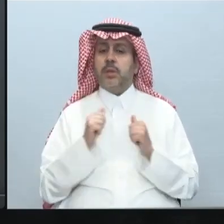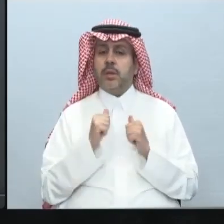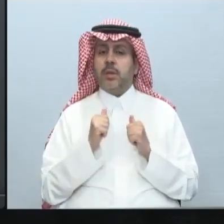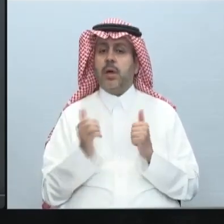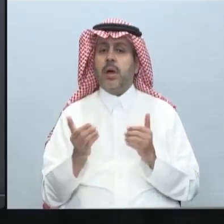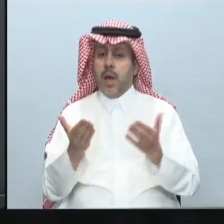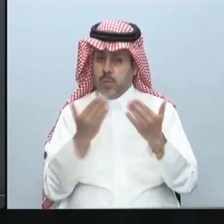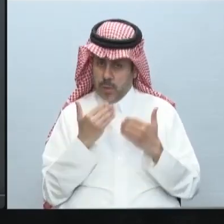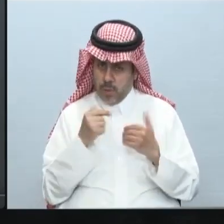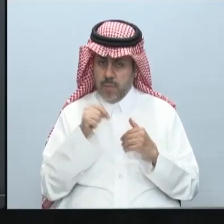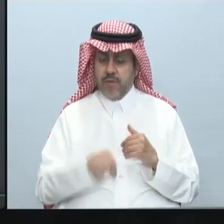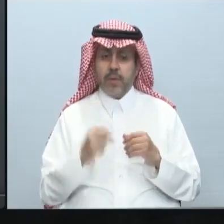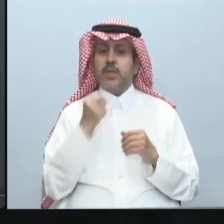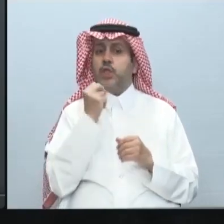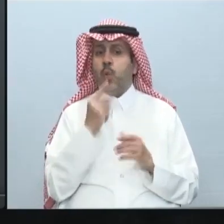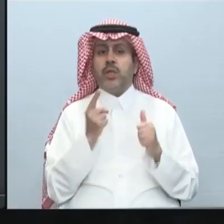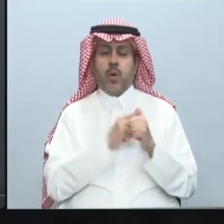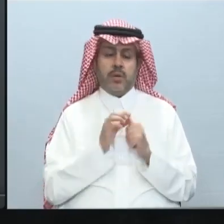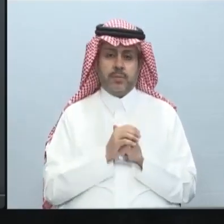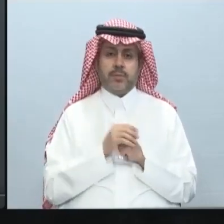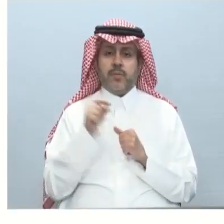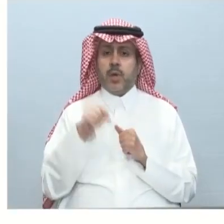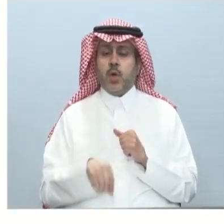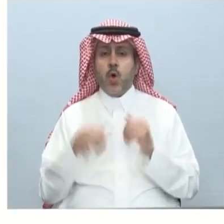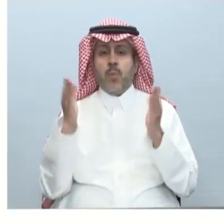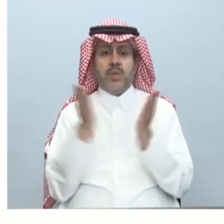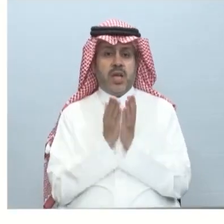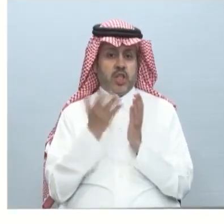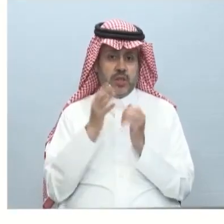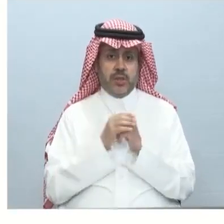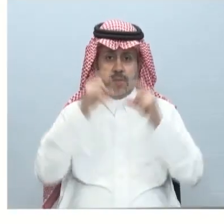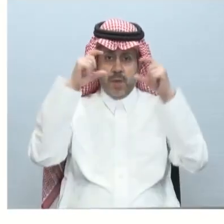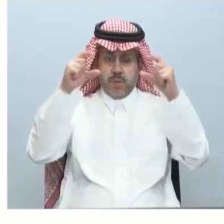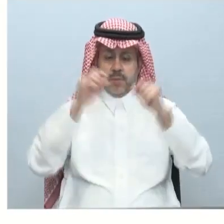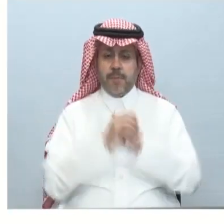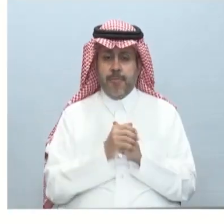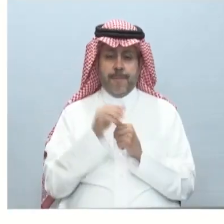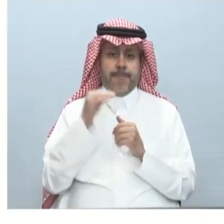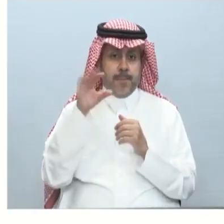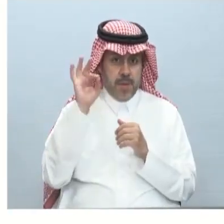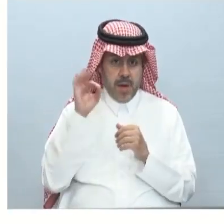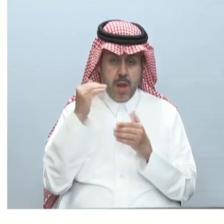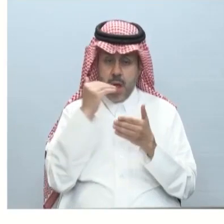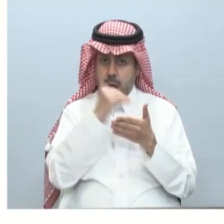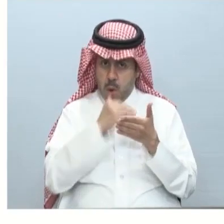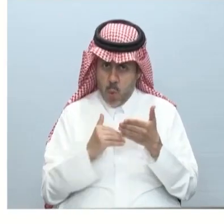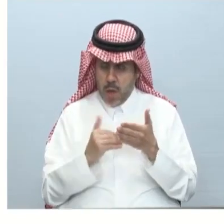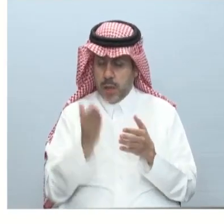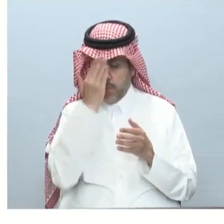بكم اليوم معنا باذن الله درس جديد كما تعودنا على الشاشه من انواع العباده الدعا